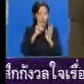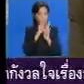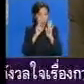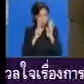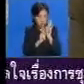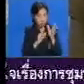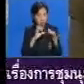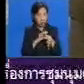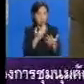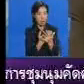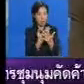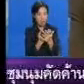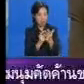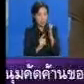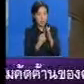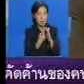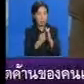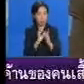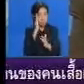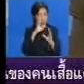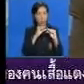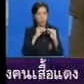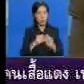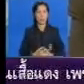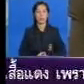การประชุมสภาสมัยนิติบัญญัติแต่อย่างใด